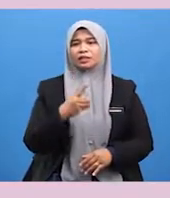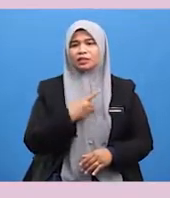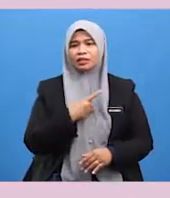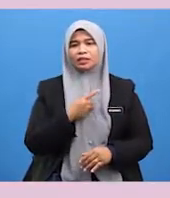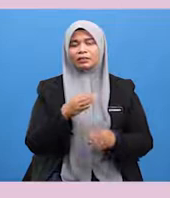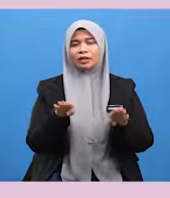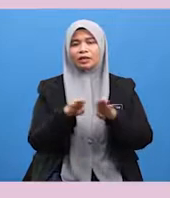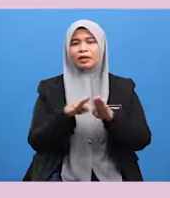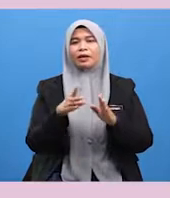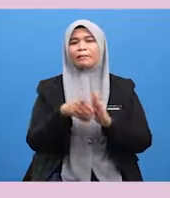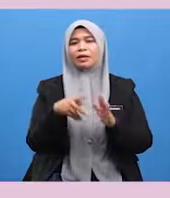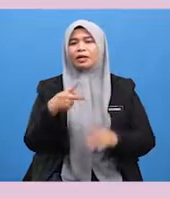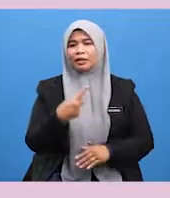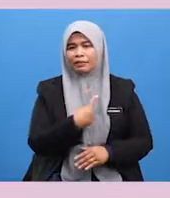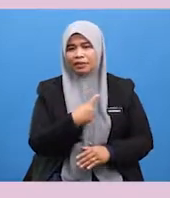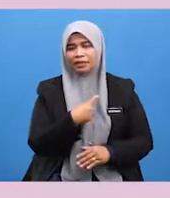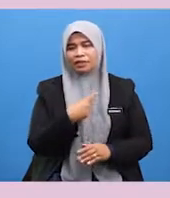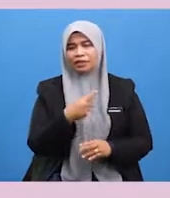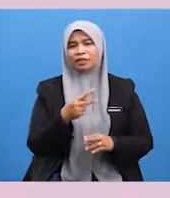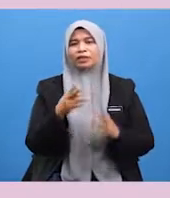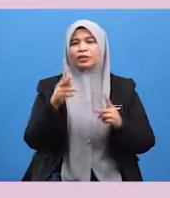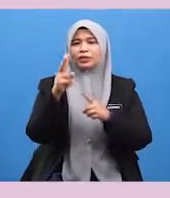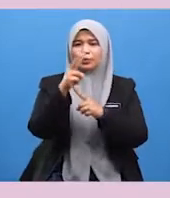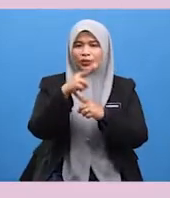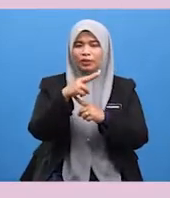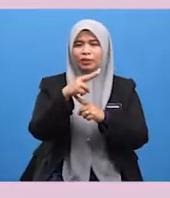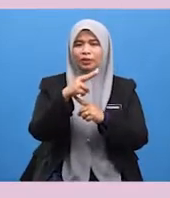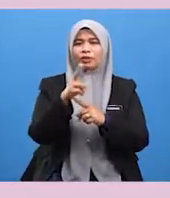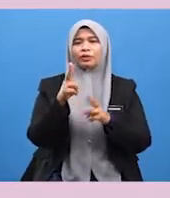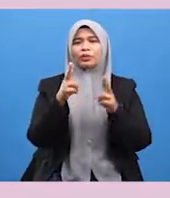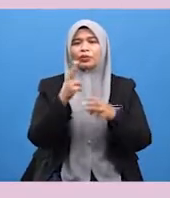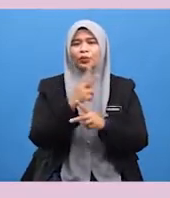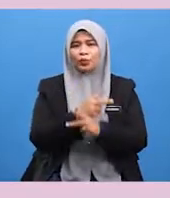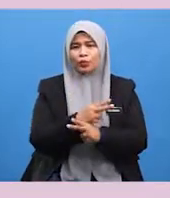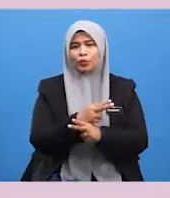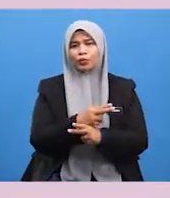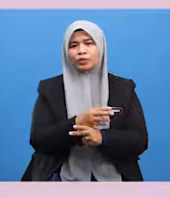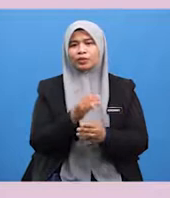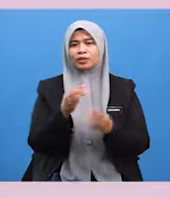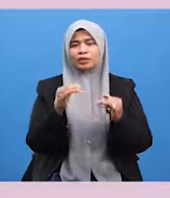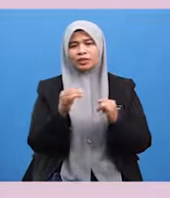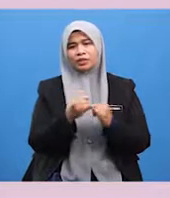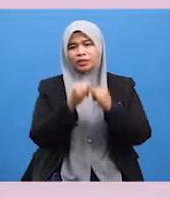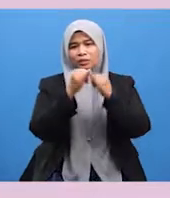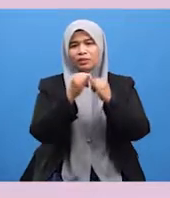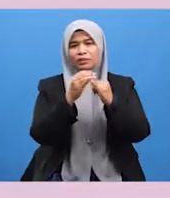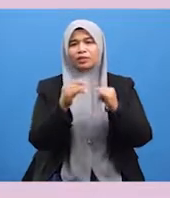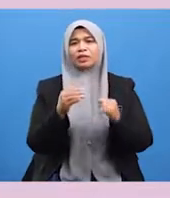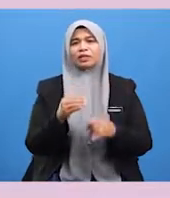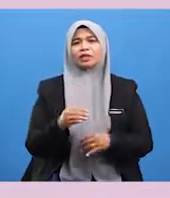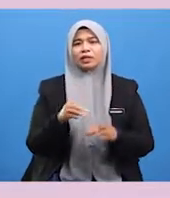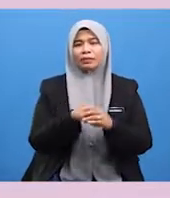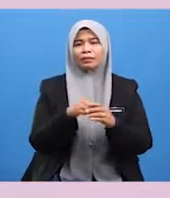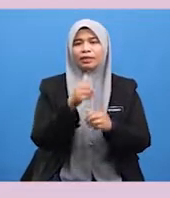kepribadian utuh, unik dan istimewa dari segi adat, bahasa, budaya